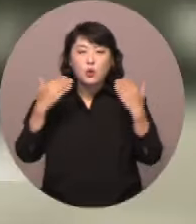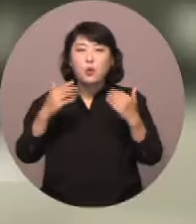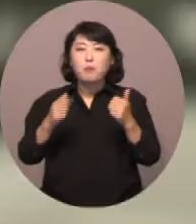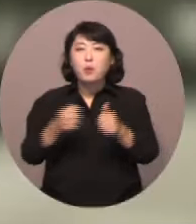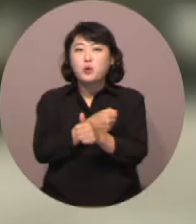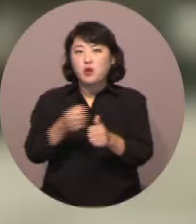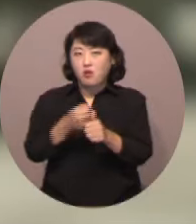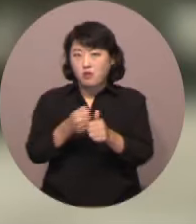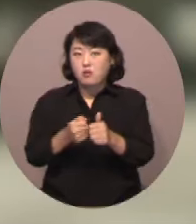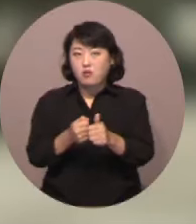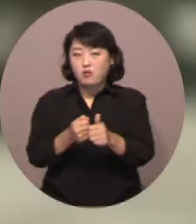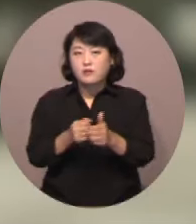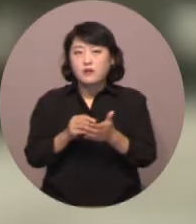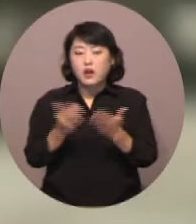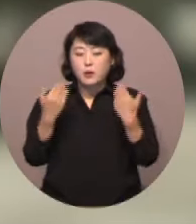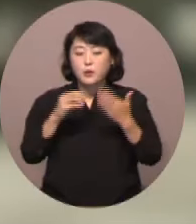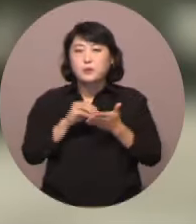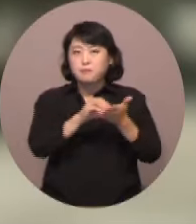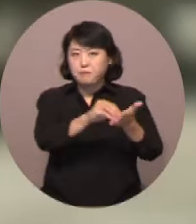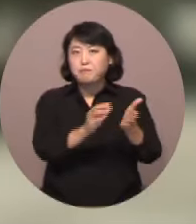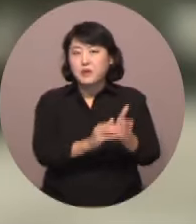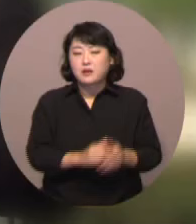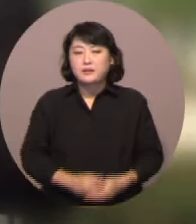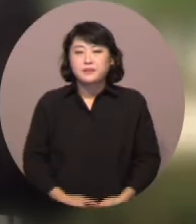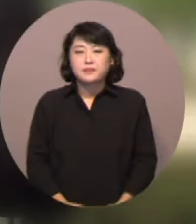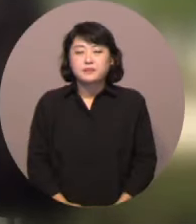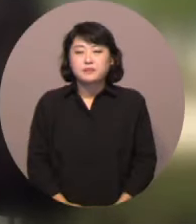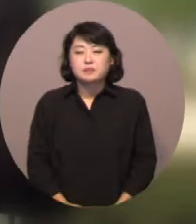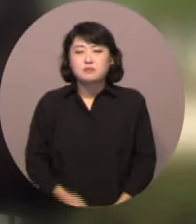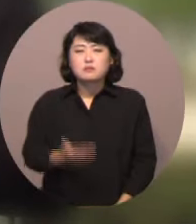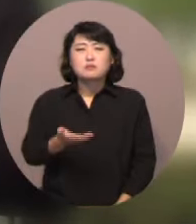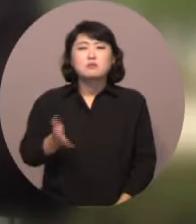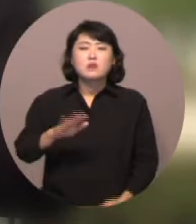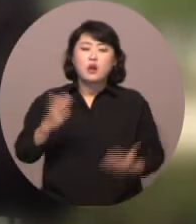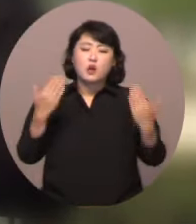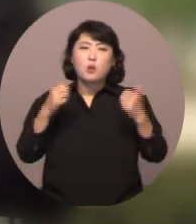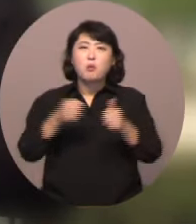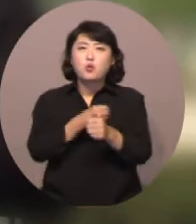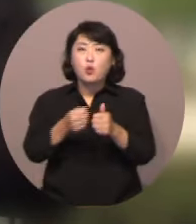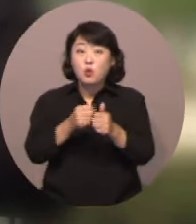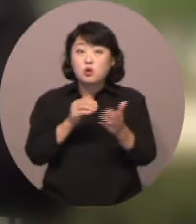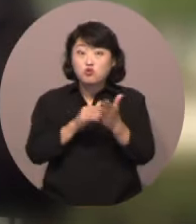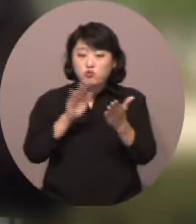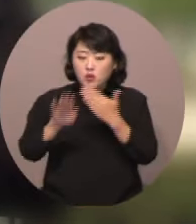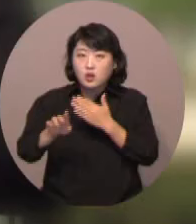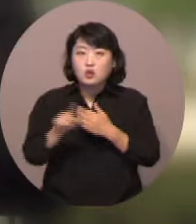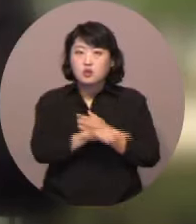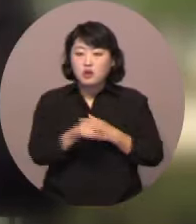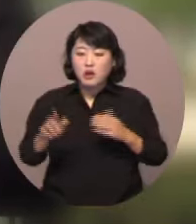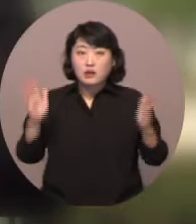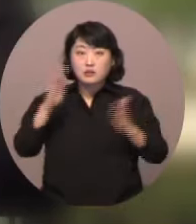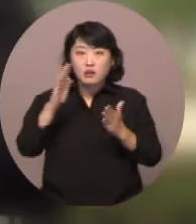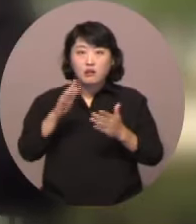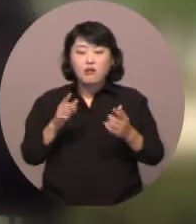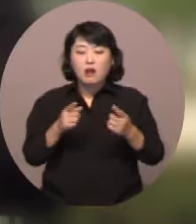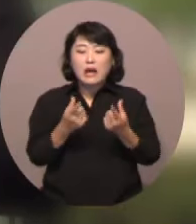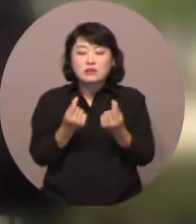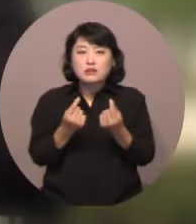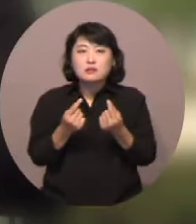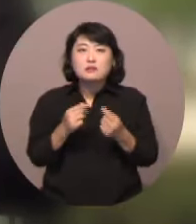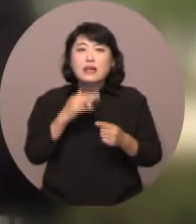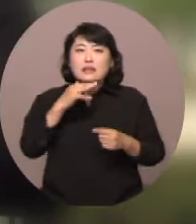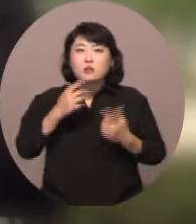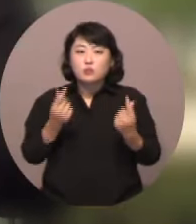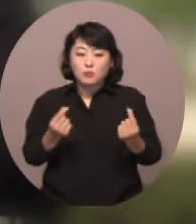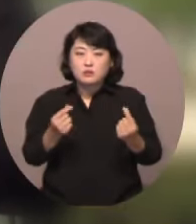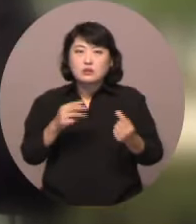학교폭력 사안으로 학교에 접수됐습니다. 하지만 학교폭력 이후에도 두 학생은 같은 층에서 생활하고 있는